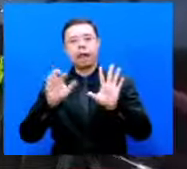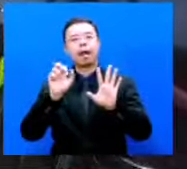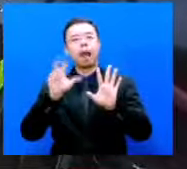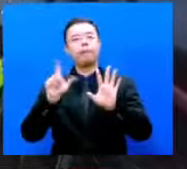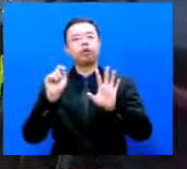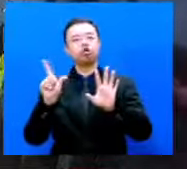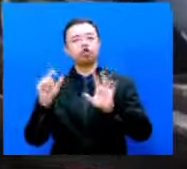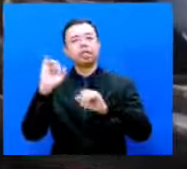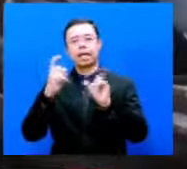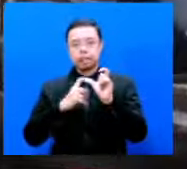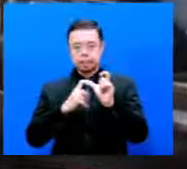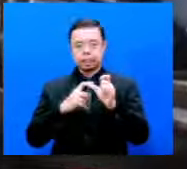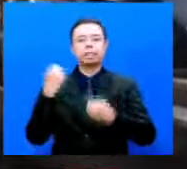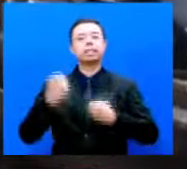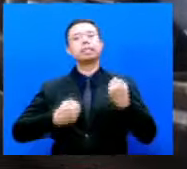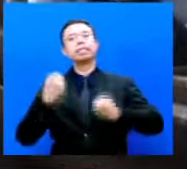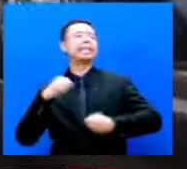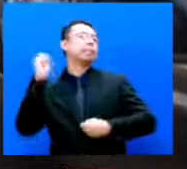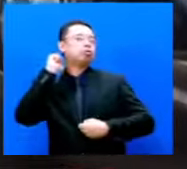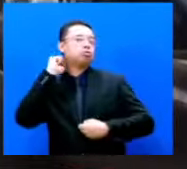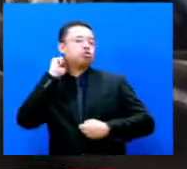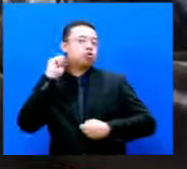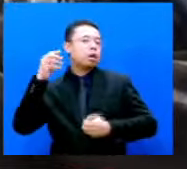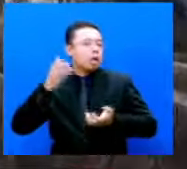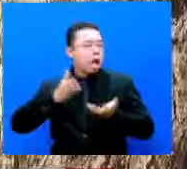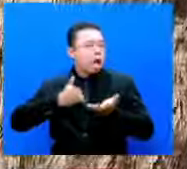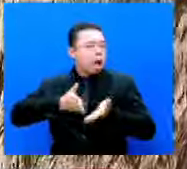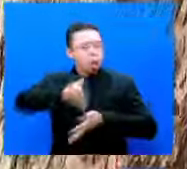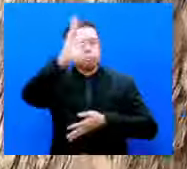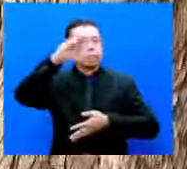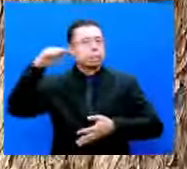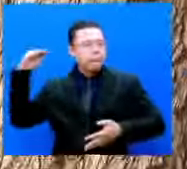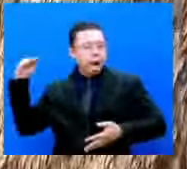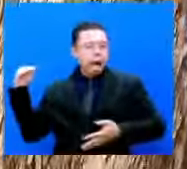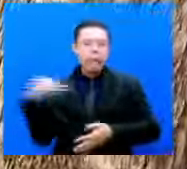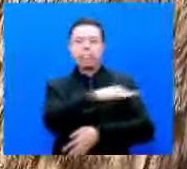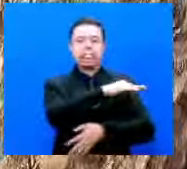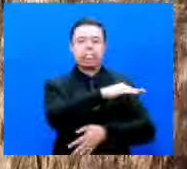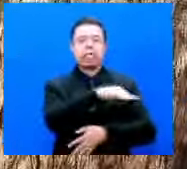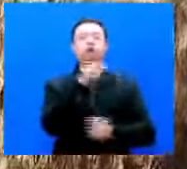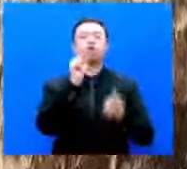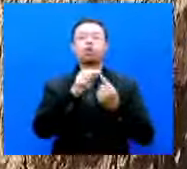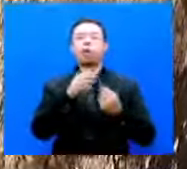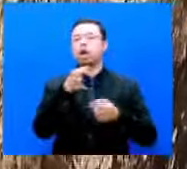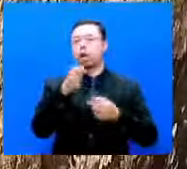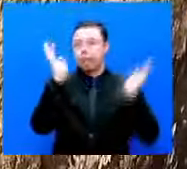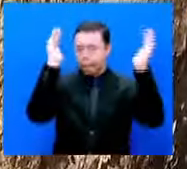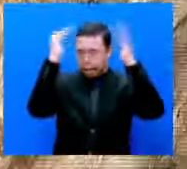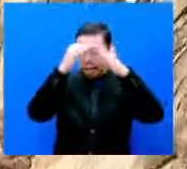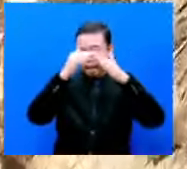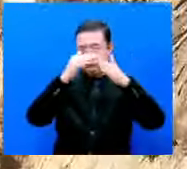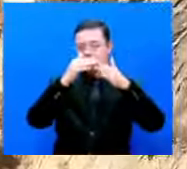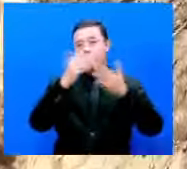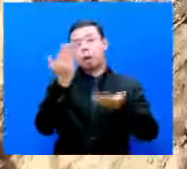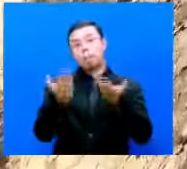DD1987IS yang dikemudikan seorang ibu melintas dengan kecepatan tinggi menuju Kota Makassar diduga